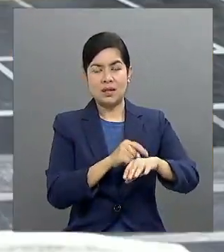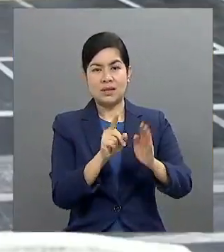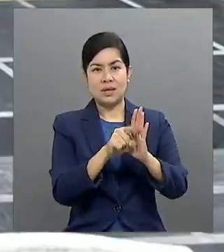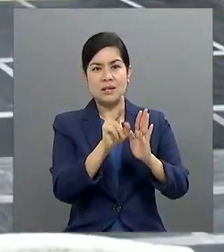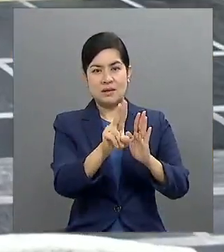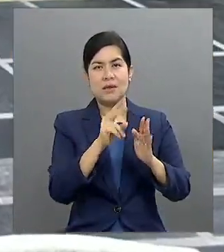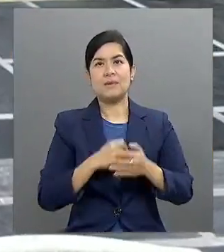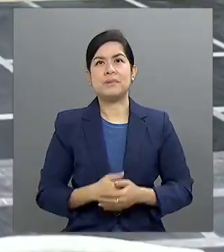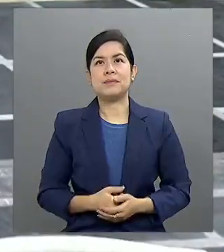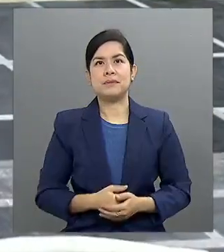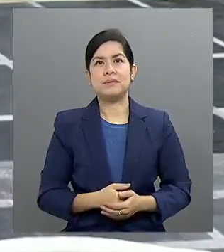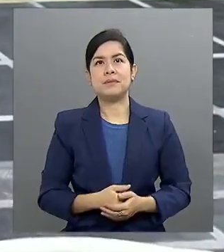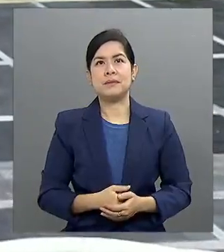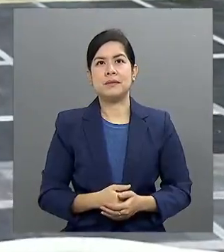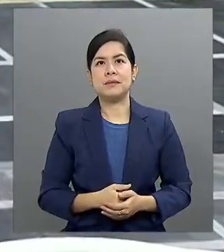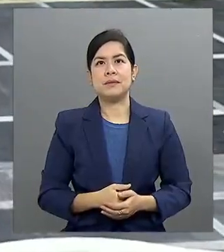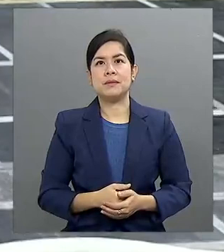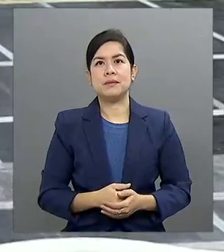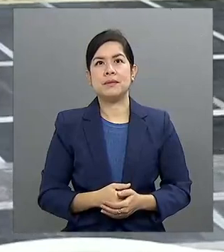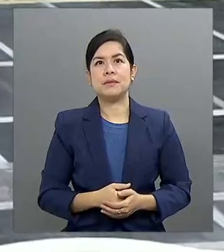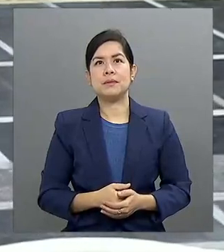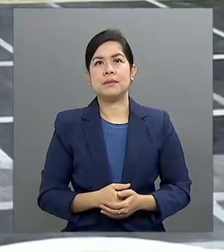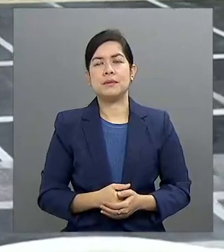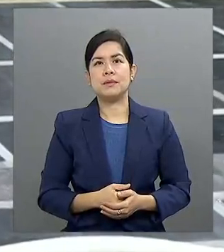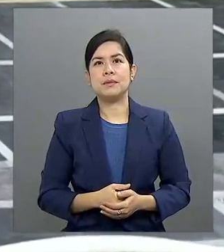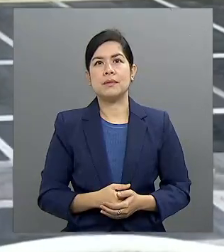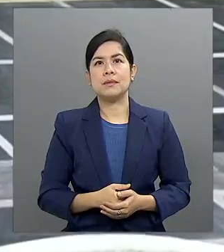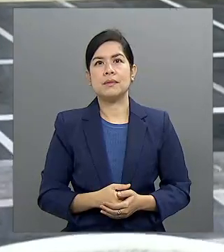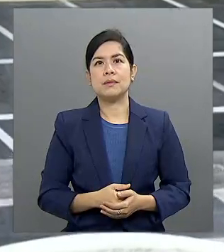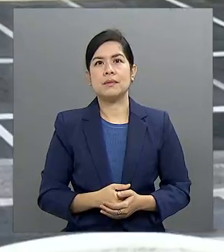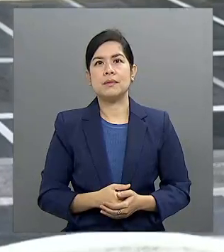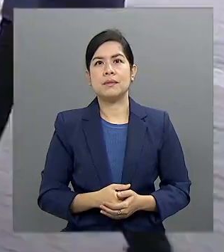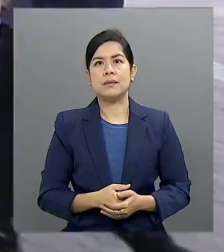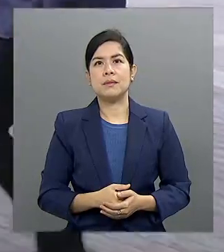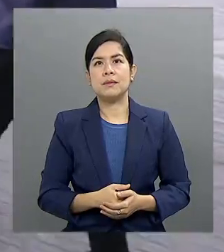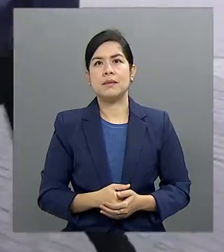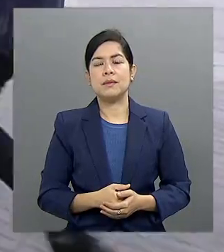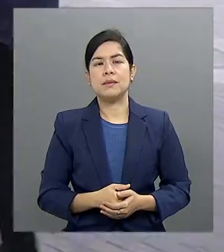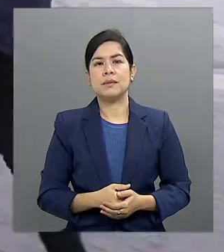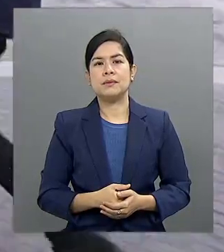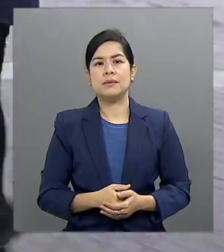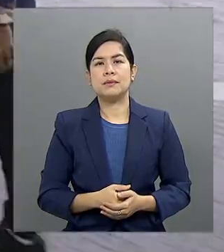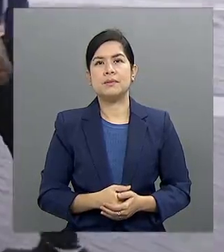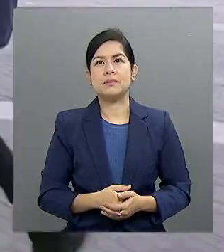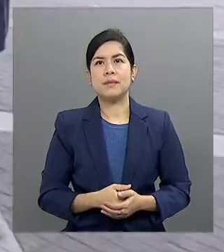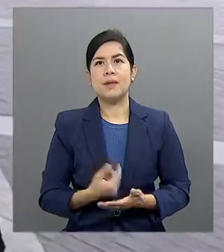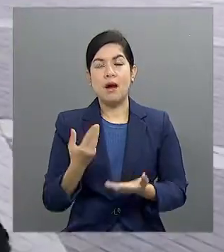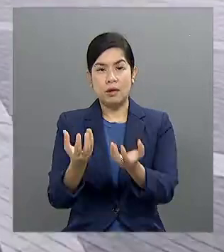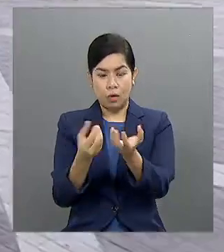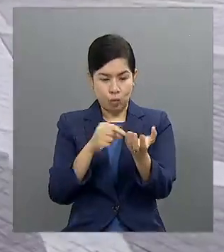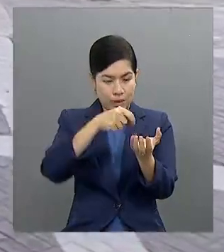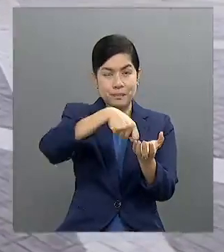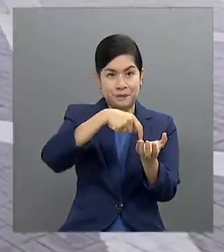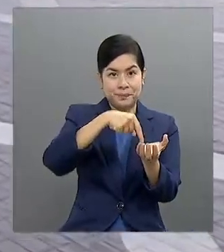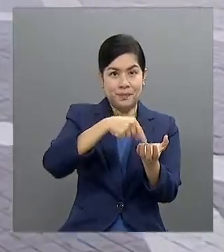แล้วนะคะ นี่อาจุม่าด้วย เอาน้ำพริกมาฝาก น่ะ ถือมาทั้งถ้วยเลย ขโมยจานเข้ามาหรือเปล่